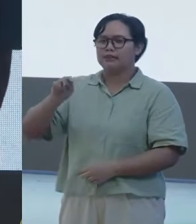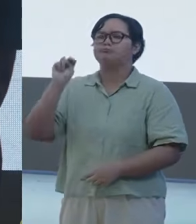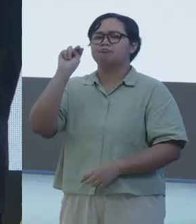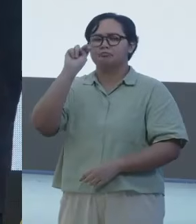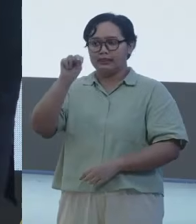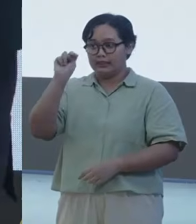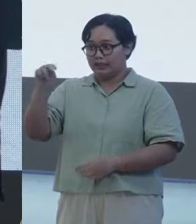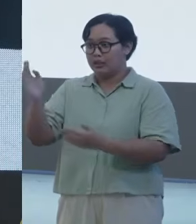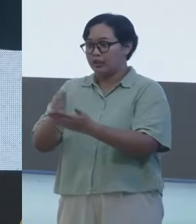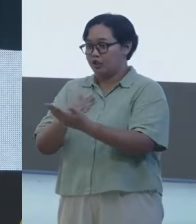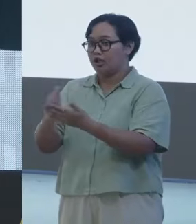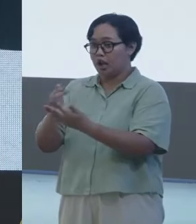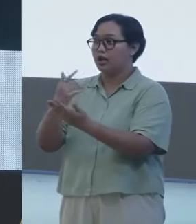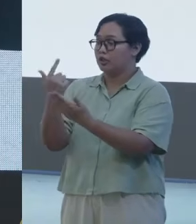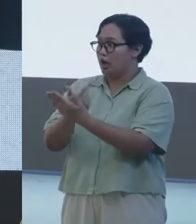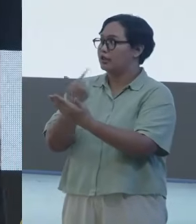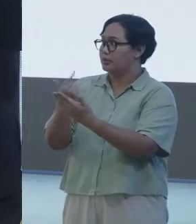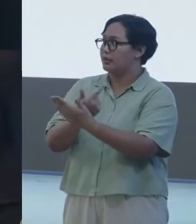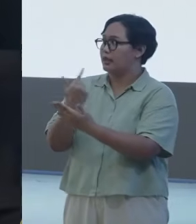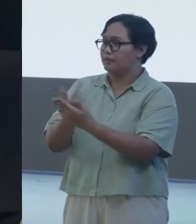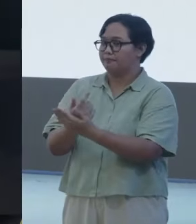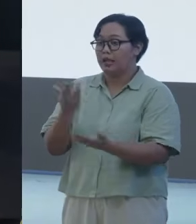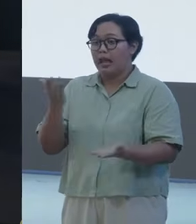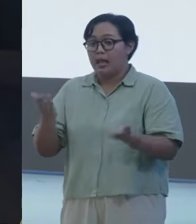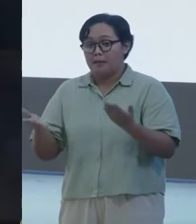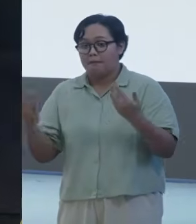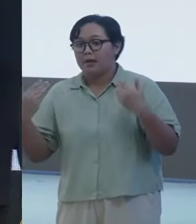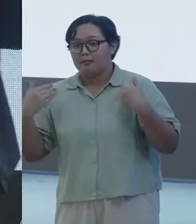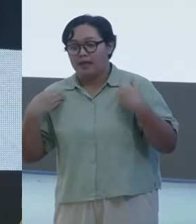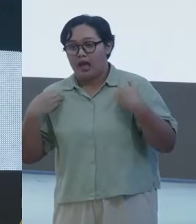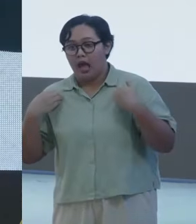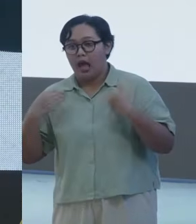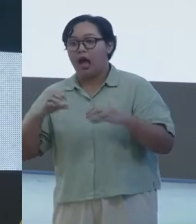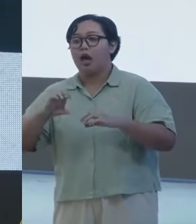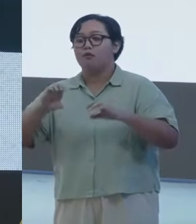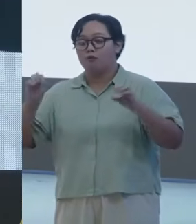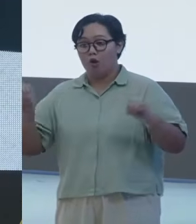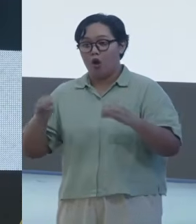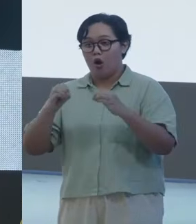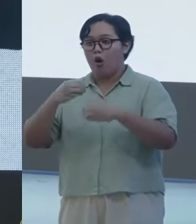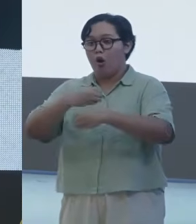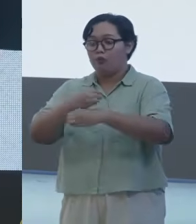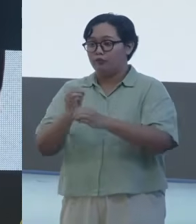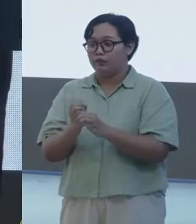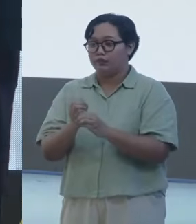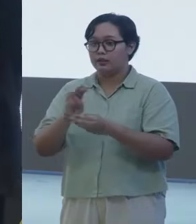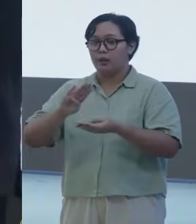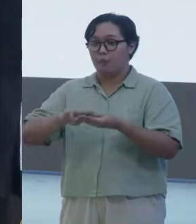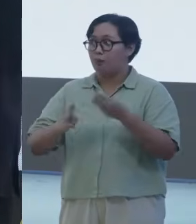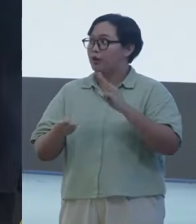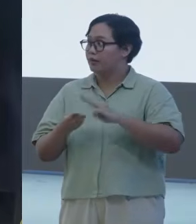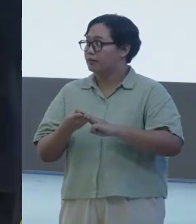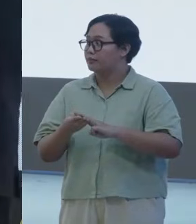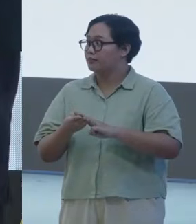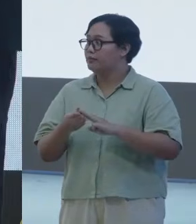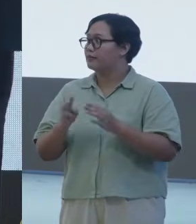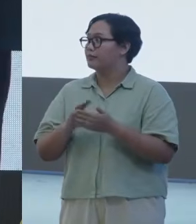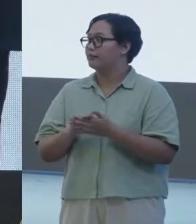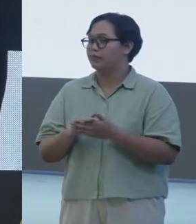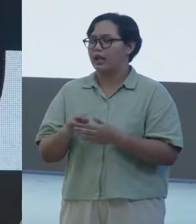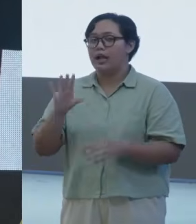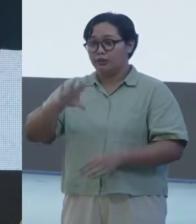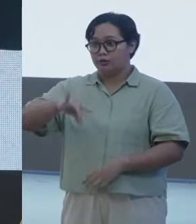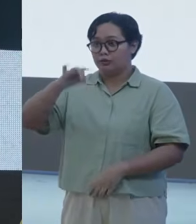ng gospel. Baka meron kayong kasama sa opisina na elect. Baka kaya itinabi sa inyo,